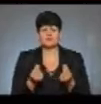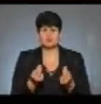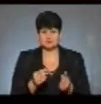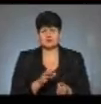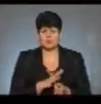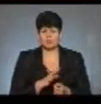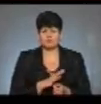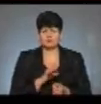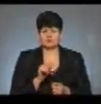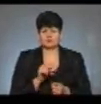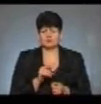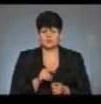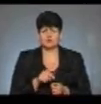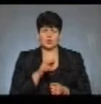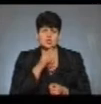теж